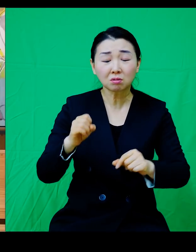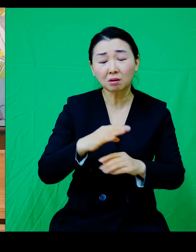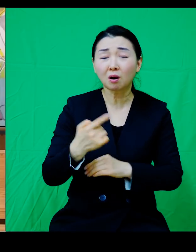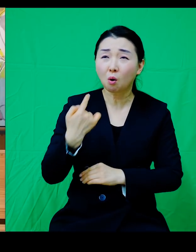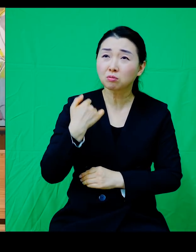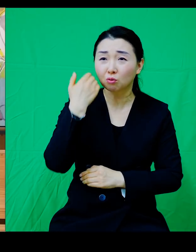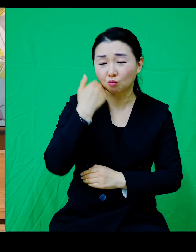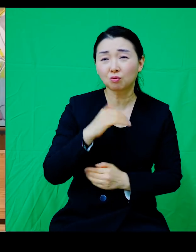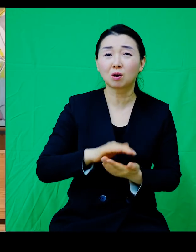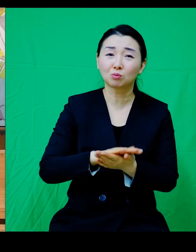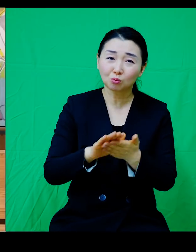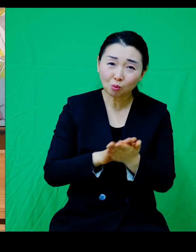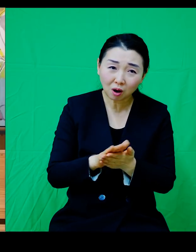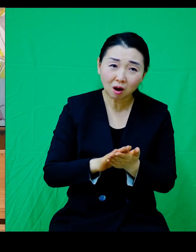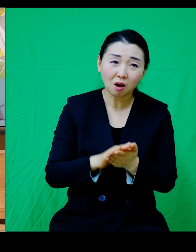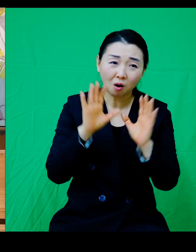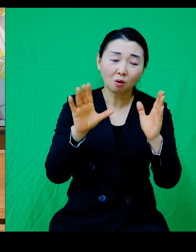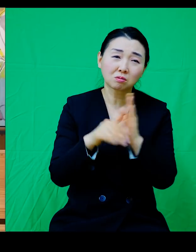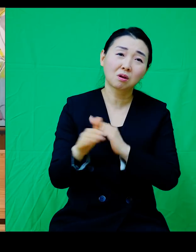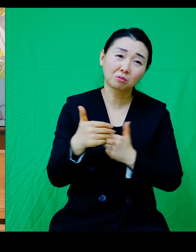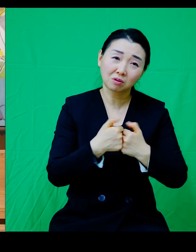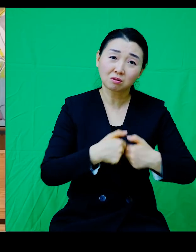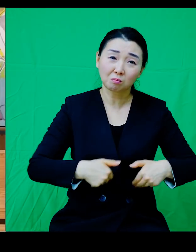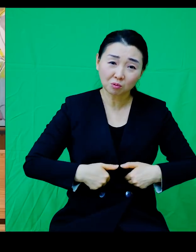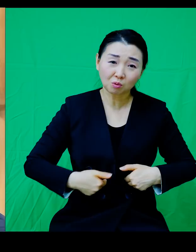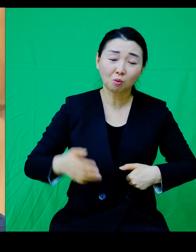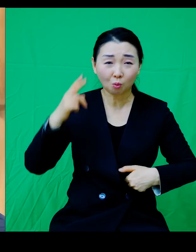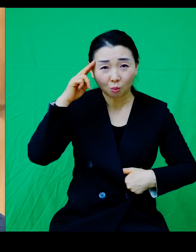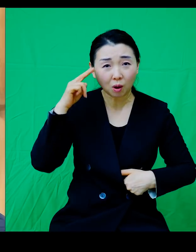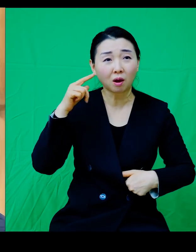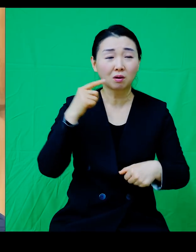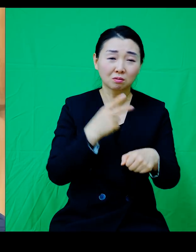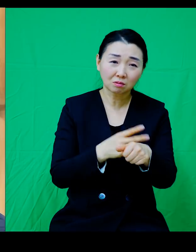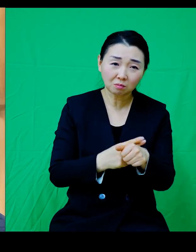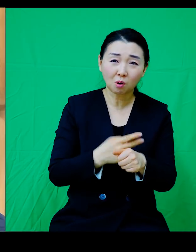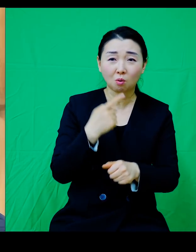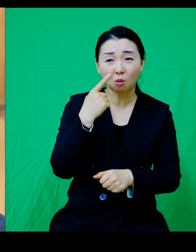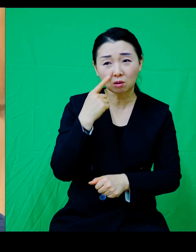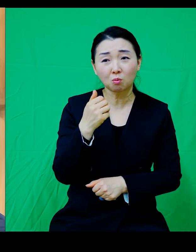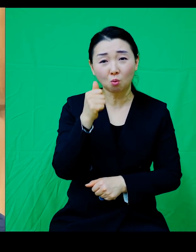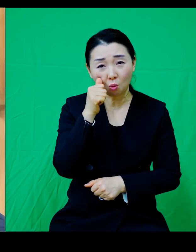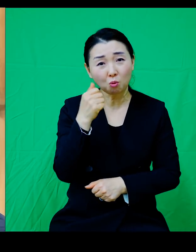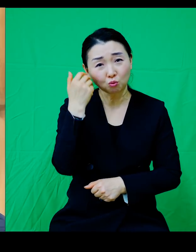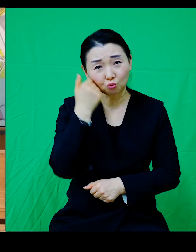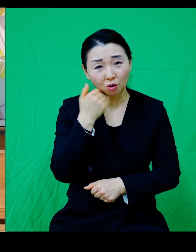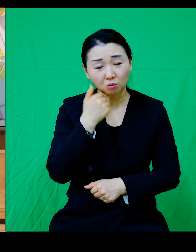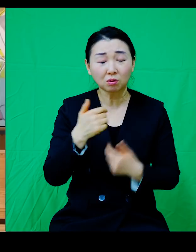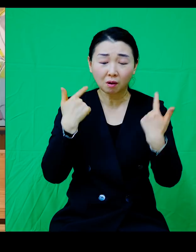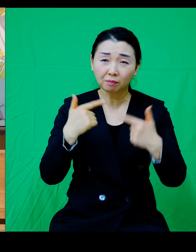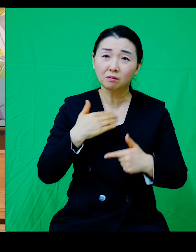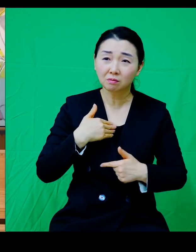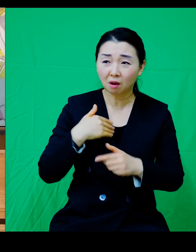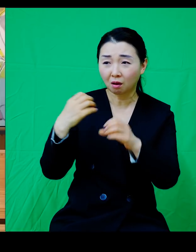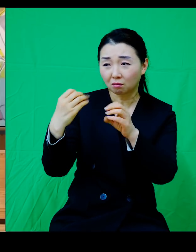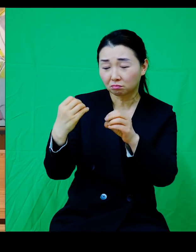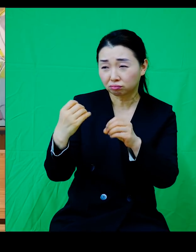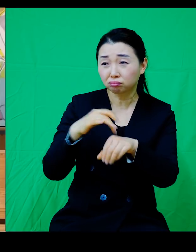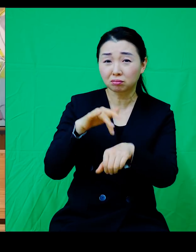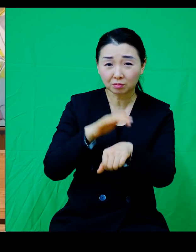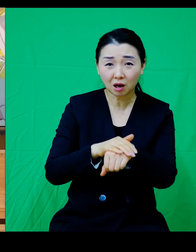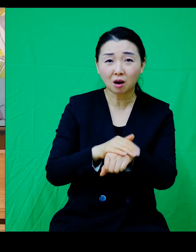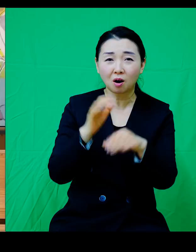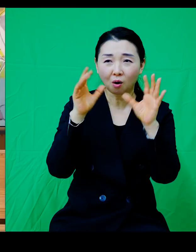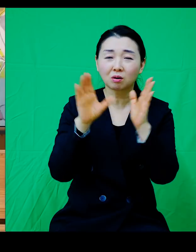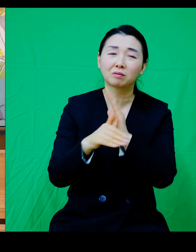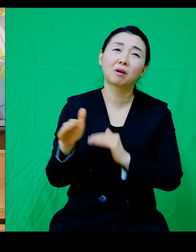수다 떤다는 네, 생각으로 어렸을 때부터 사실 그런 상담이 굉장히 필요하다고 생각해요. 선생님하고 맞아요. 엄마 아빠하고 뭐 이모 고모 누구하고든 늘 내 얘기를 좀 터놓고